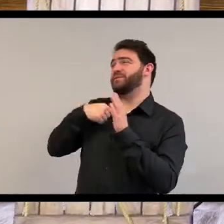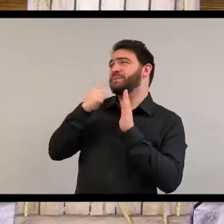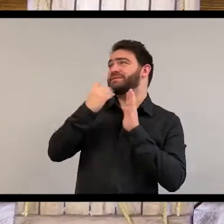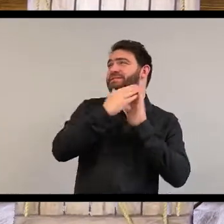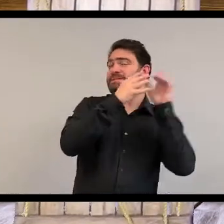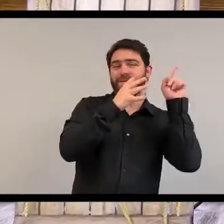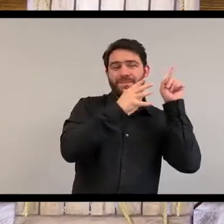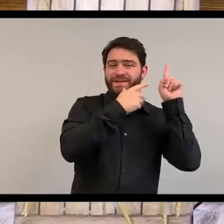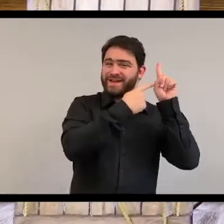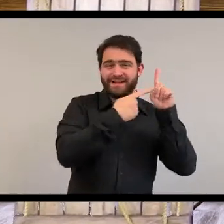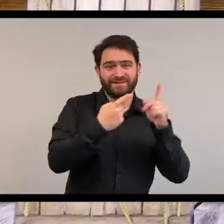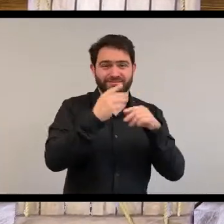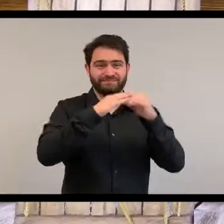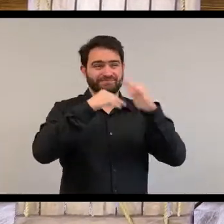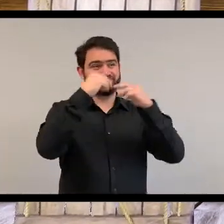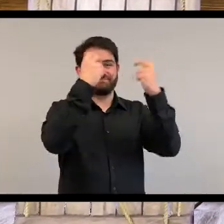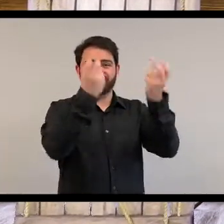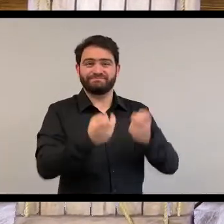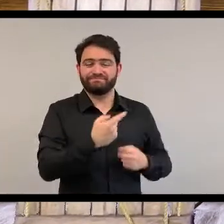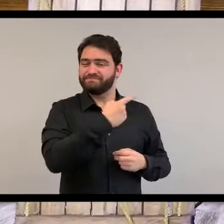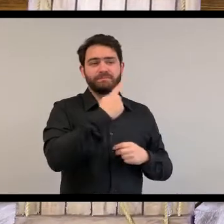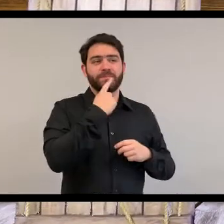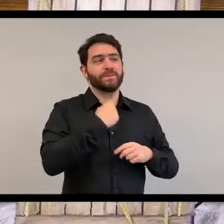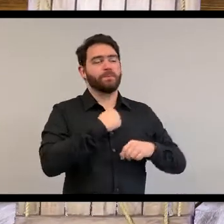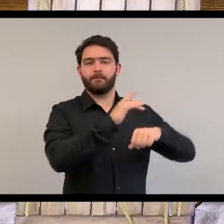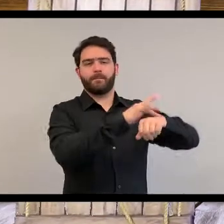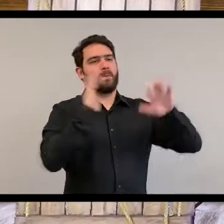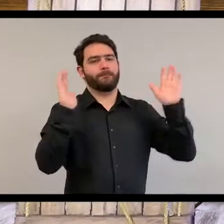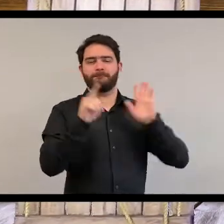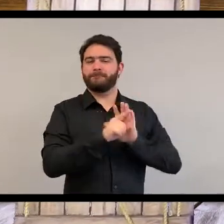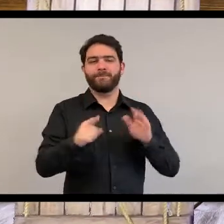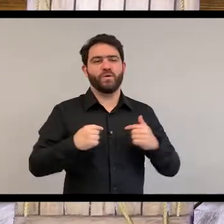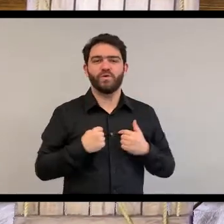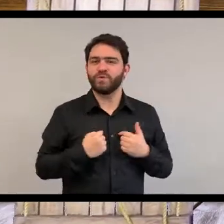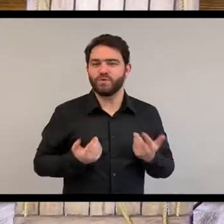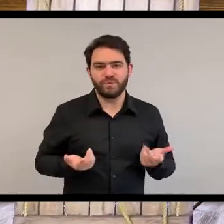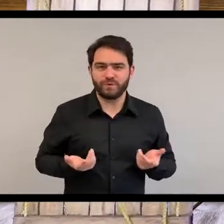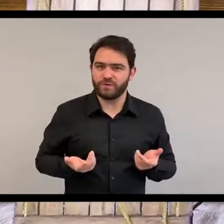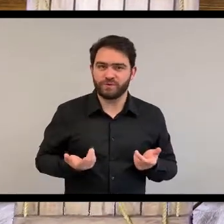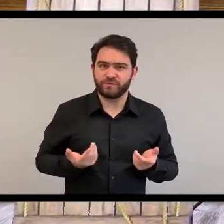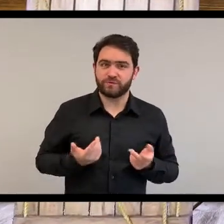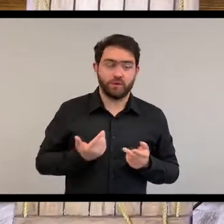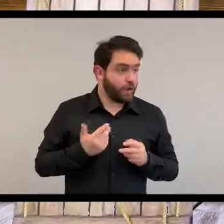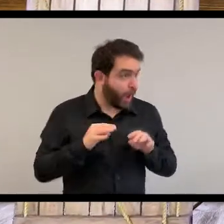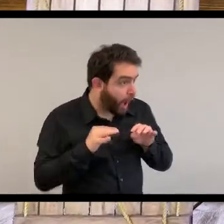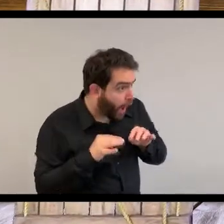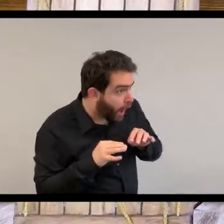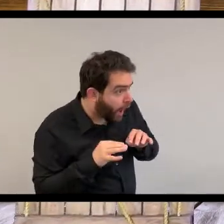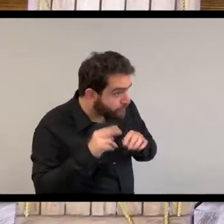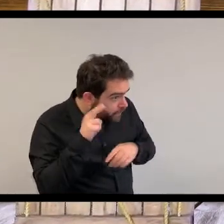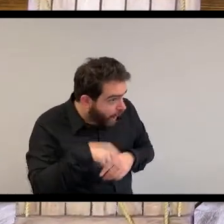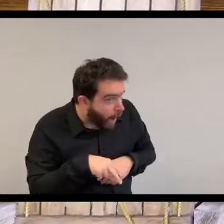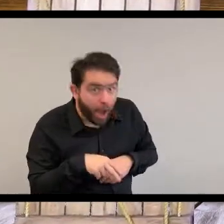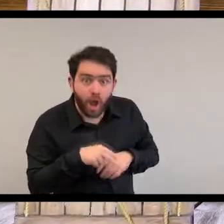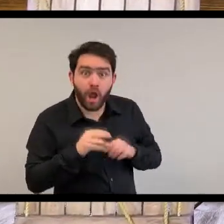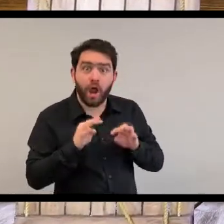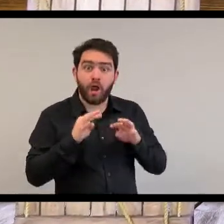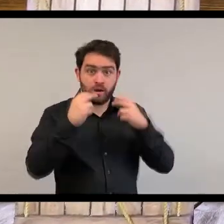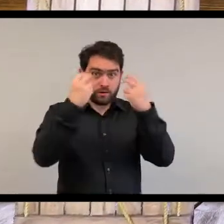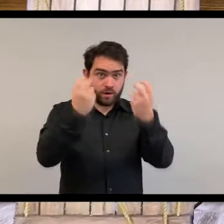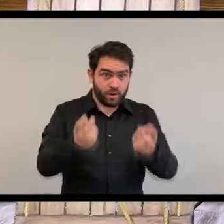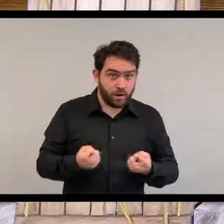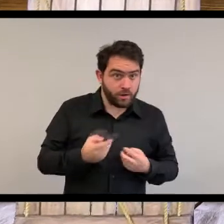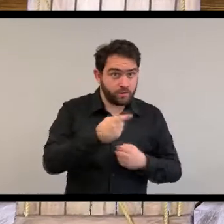demander la permission à ma mère parce que c mon grand-père et ma mère qui l'ont construit. Et moi, je n pas le droit d'utiliser le toboggan.